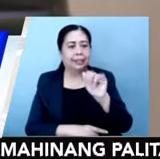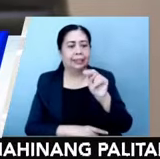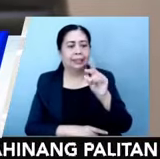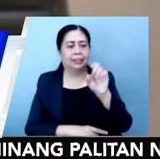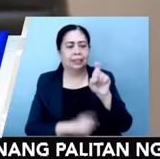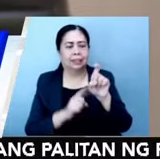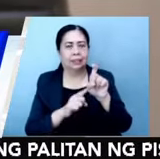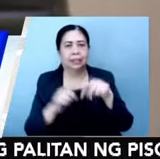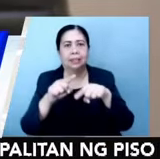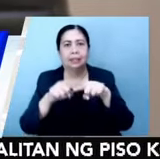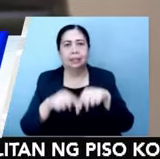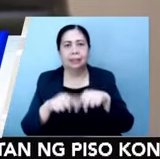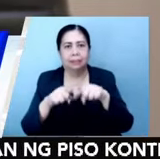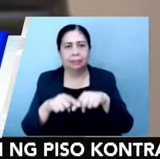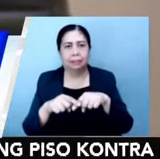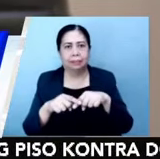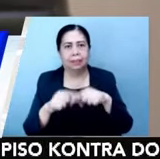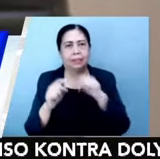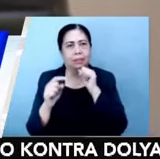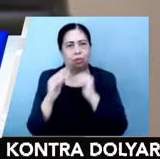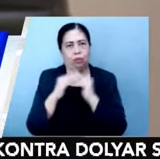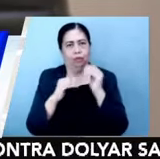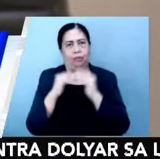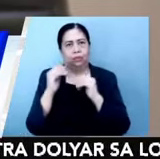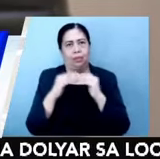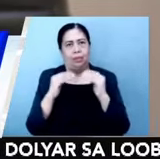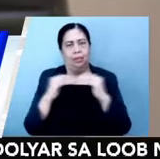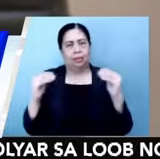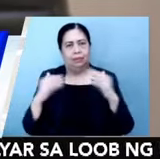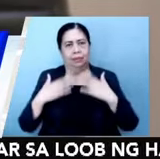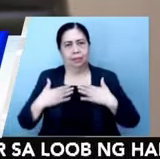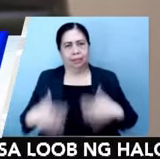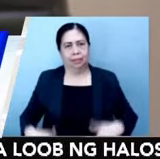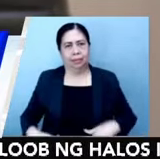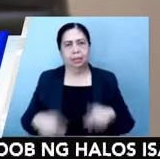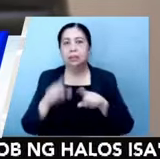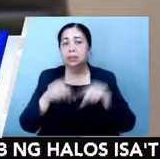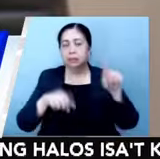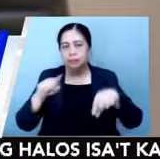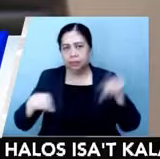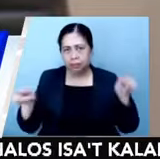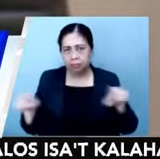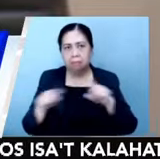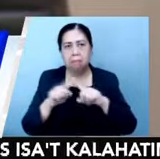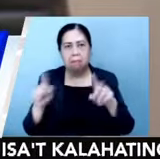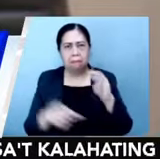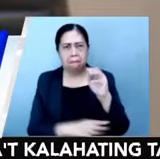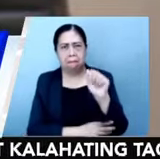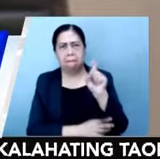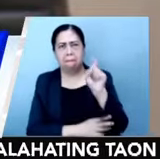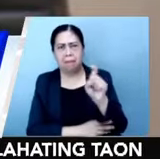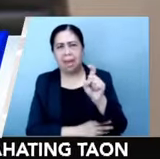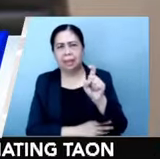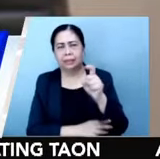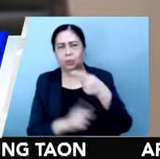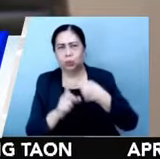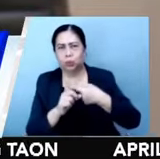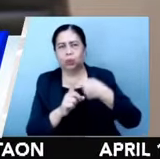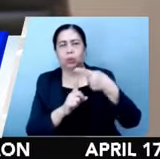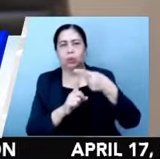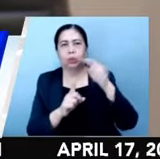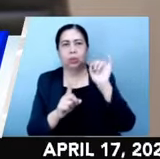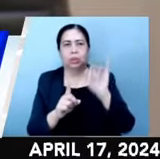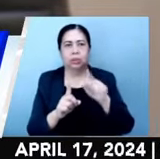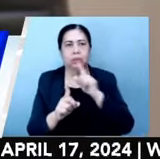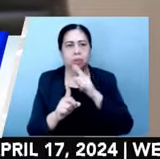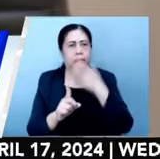sa discomfort level ng tao. So, ibig sabihin, iba-iba po yun. Pero yung maximum daytime temperature, yan po yung naiitala ng